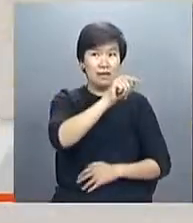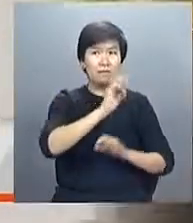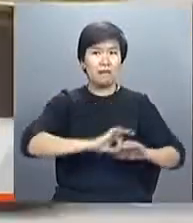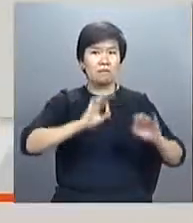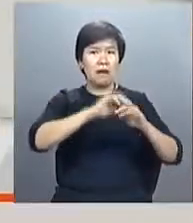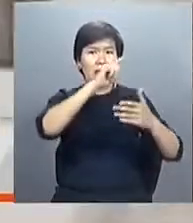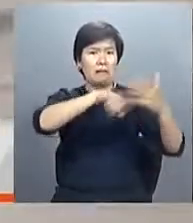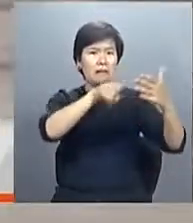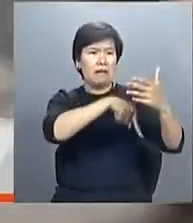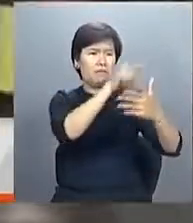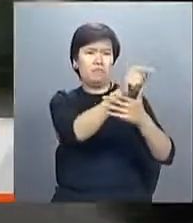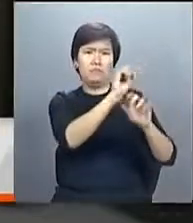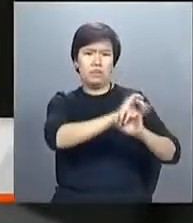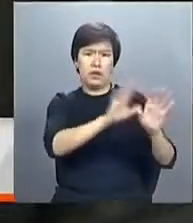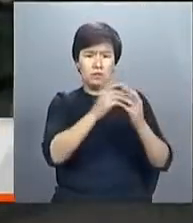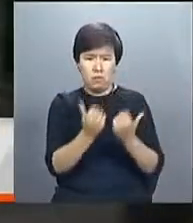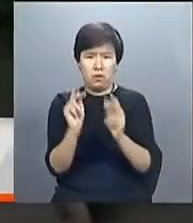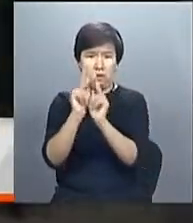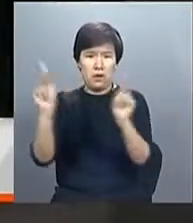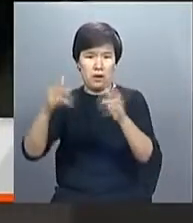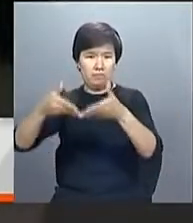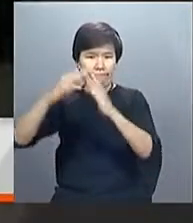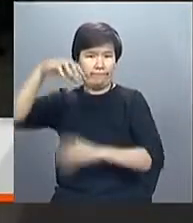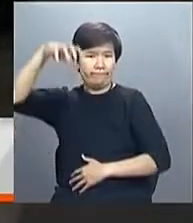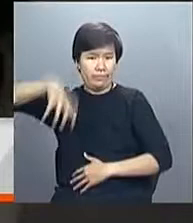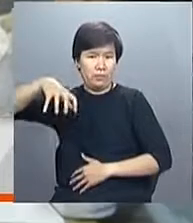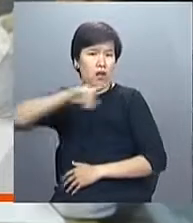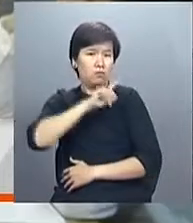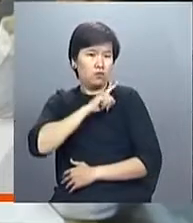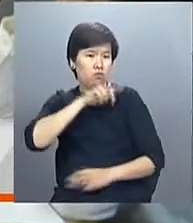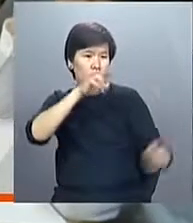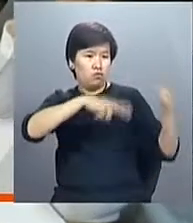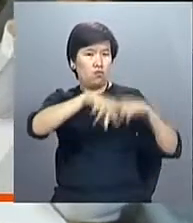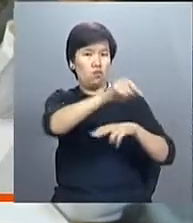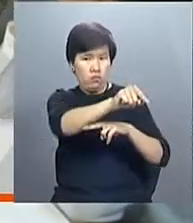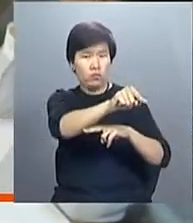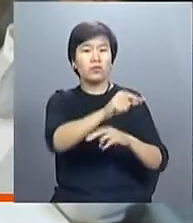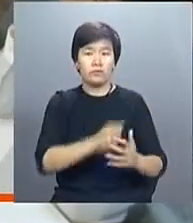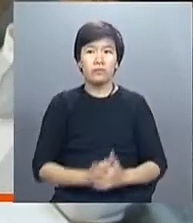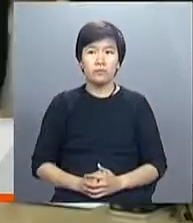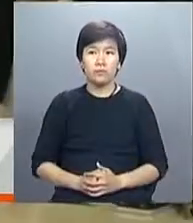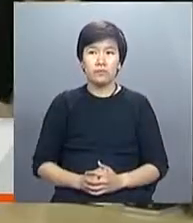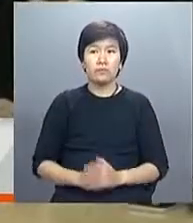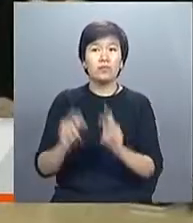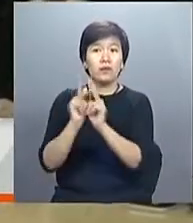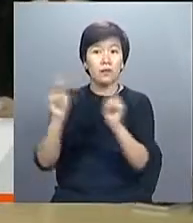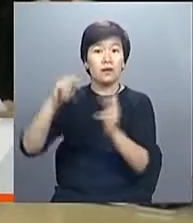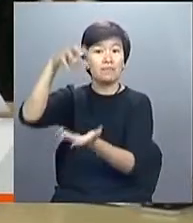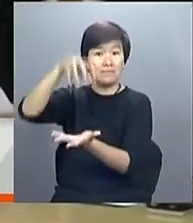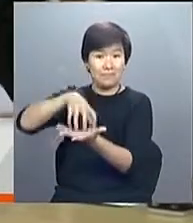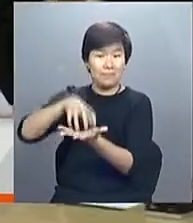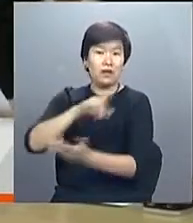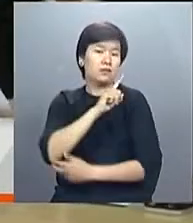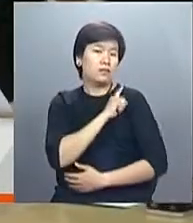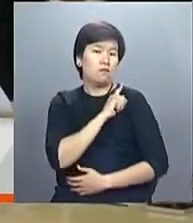ะคะให้มีการตั้งกรรมการกลางขึ้นมาดูแลการเลือกตั้งเพื่อความโปร่งใสกรรมการกลางนี้จะมีหน้าที่เฉพาะ